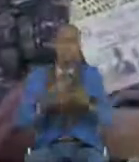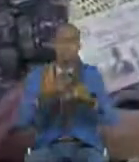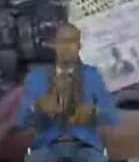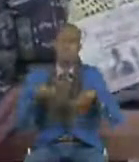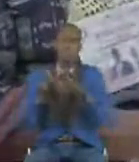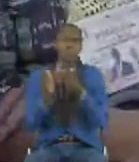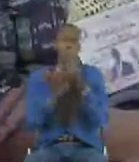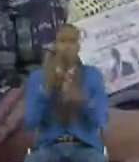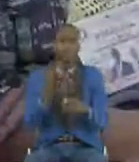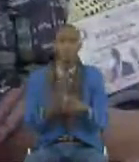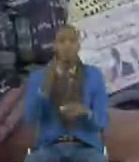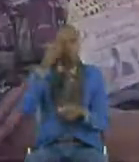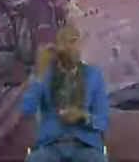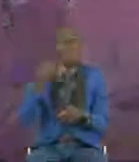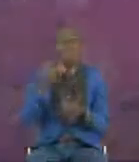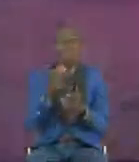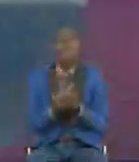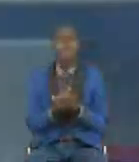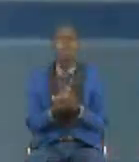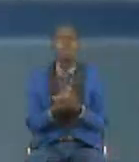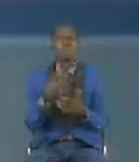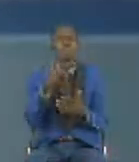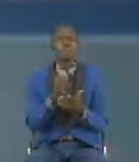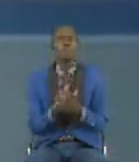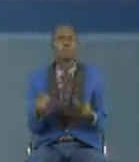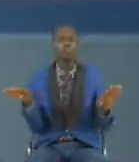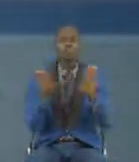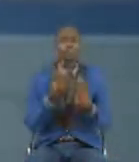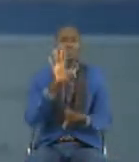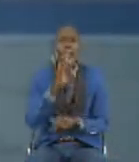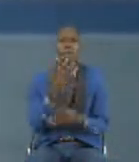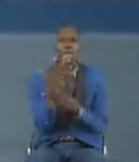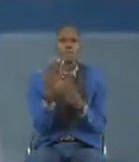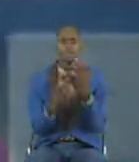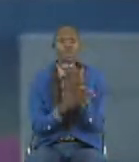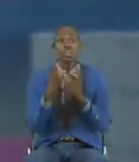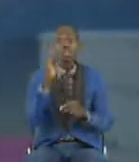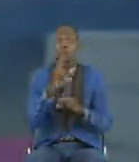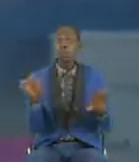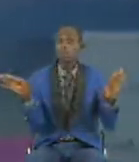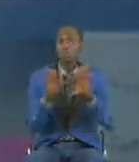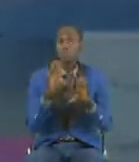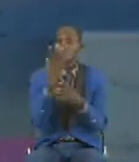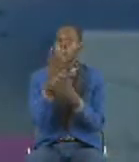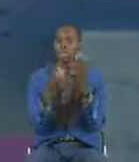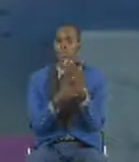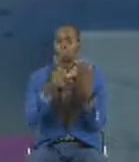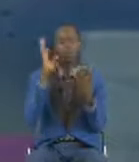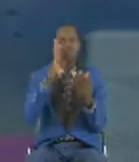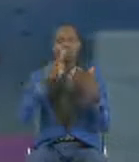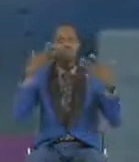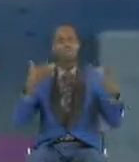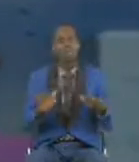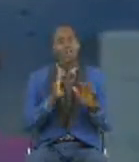Vous savez, qu'est-ce que tu fais? Tais-toi là-bas. Si tu te tais, tu es terminé. Je prie que tu ne sois pas